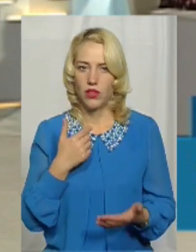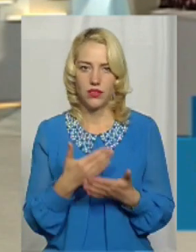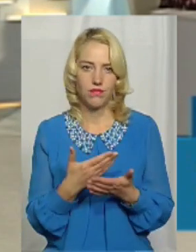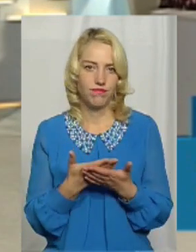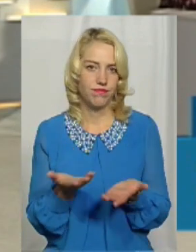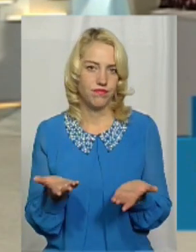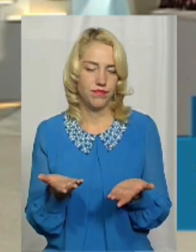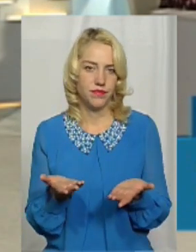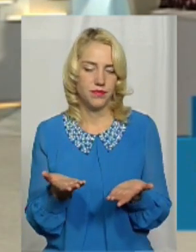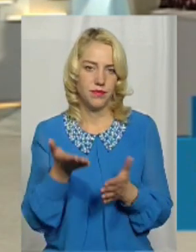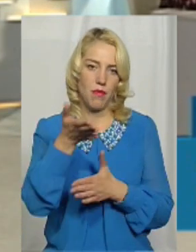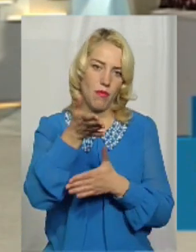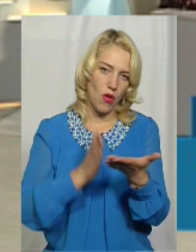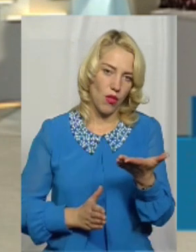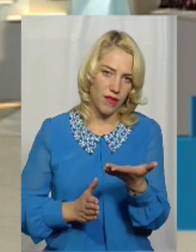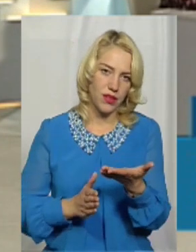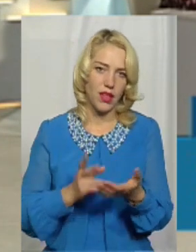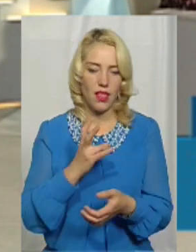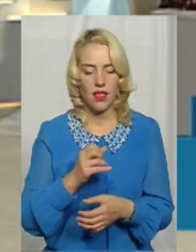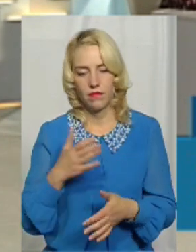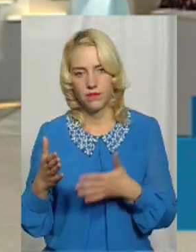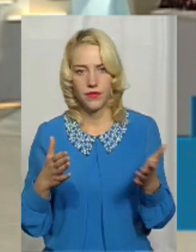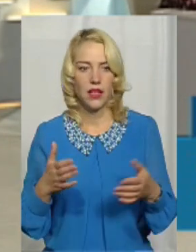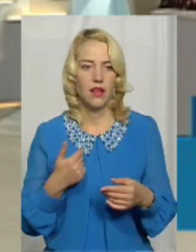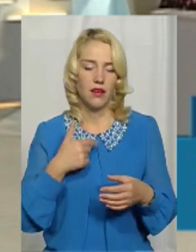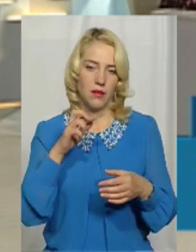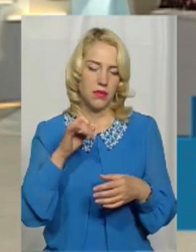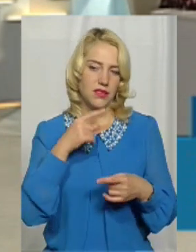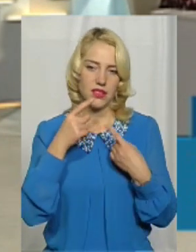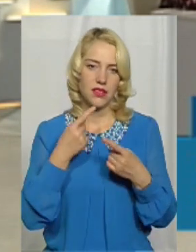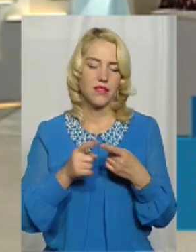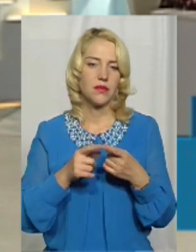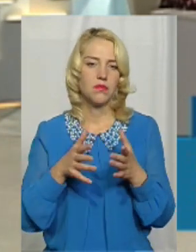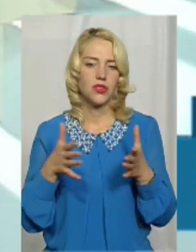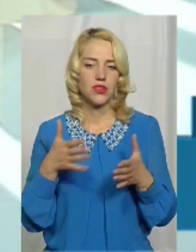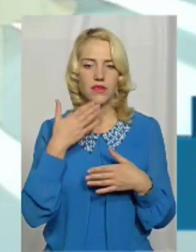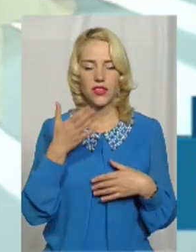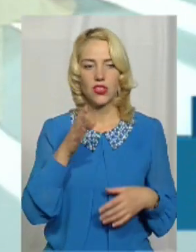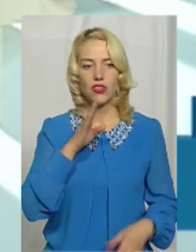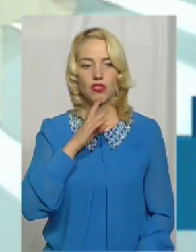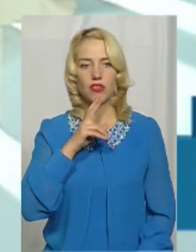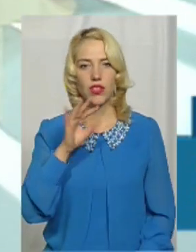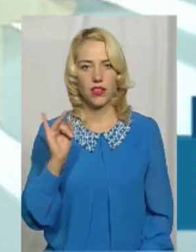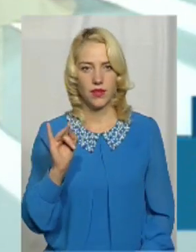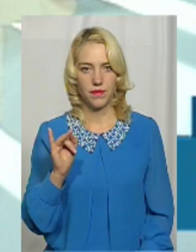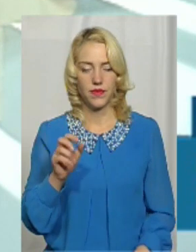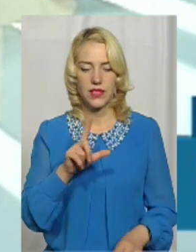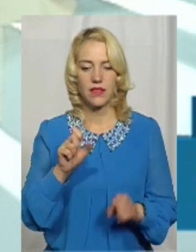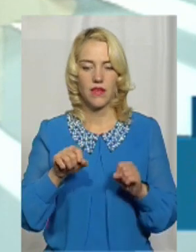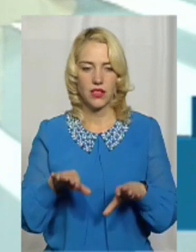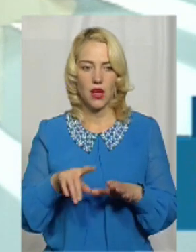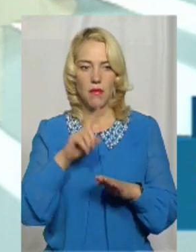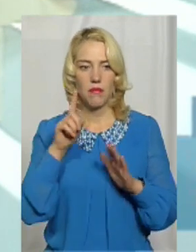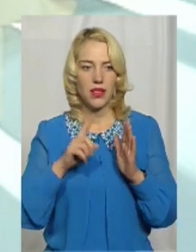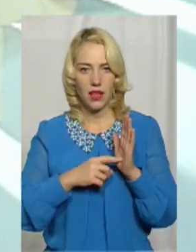приблизно половина на половину. У вас як, пане Володимире? Я б сказав, що все-таки більше звертаються жінки за вирішенням